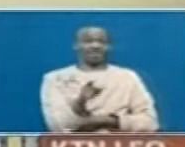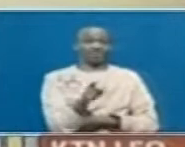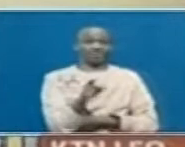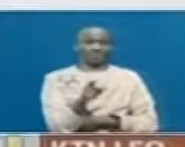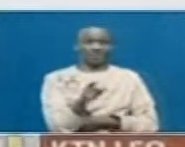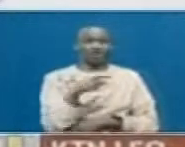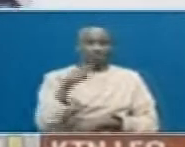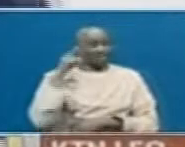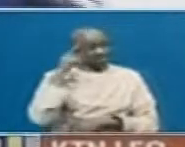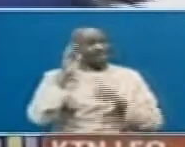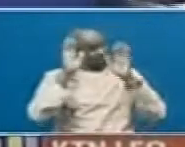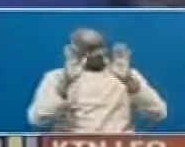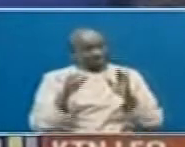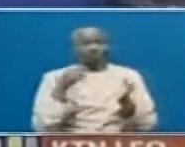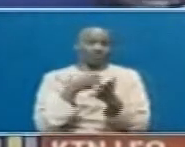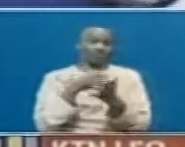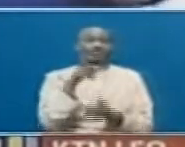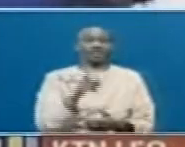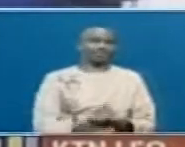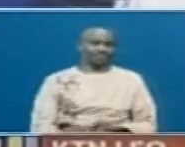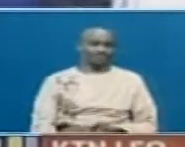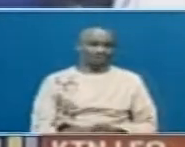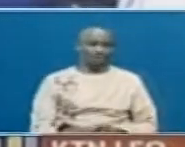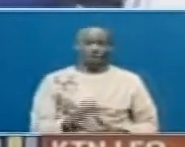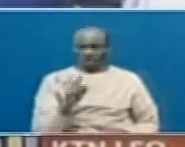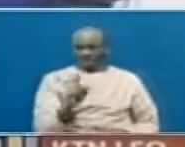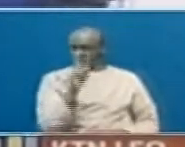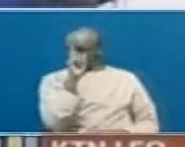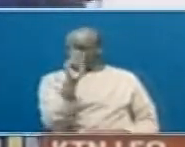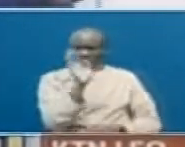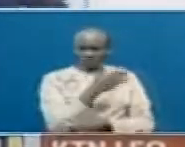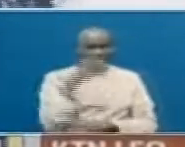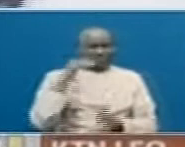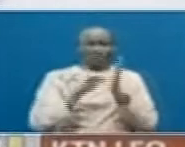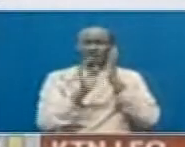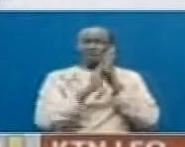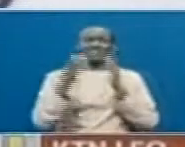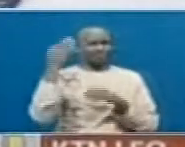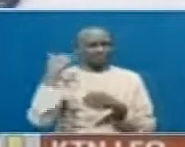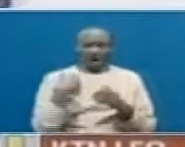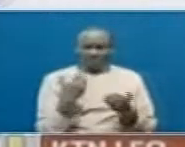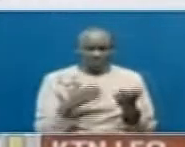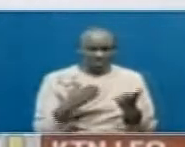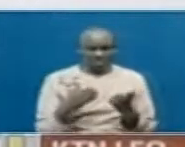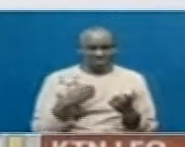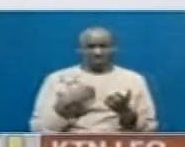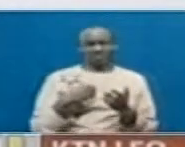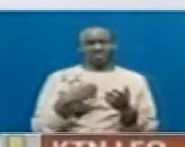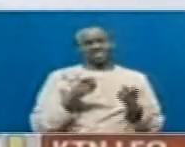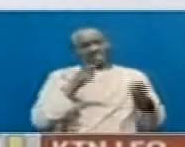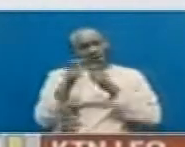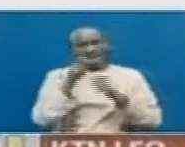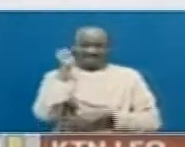hivyo ni jambo muhimu ambayo inatakana irudiwe. Mmoja wapo wa nyimbo zako zilizovuma sana, niliziimba sana, ni Tawala Kenya.